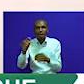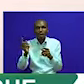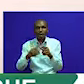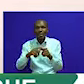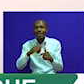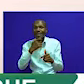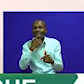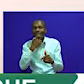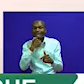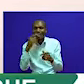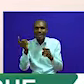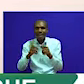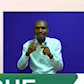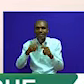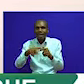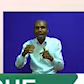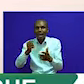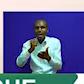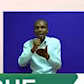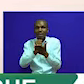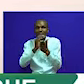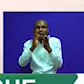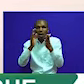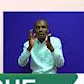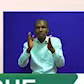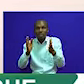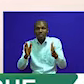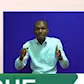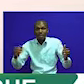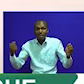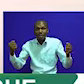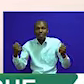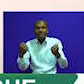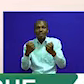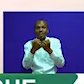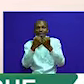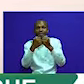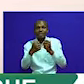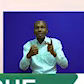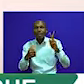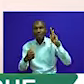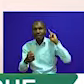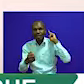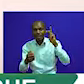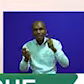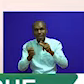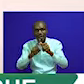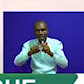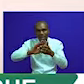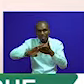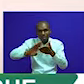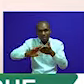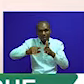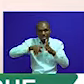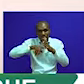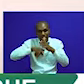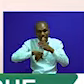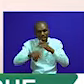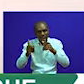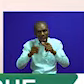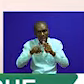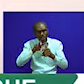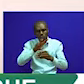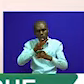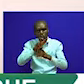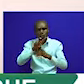abakubwa tirana naba ubisa kuru ase kiombe kerige tenere teme basu kano ime ya kaunti ya Kisii nigo baikirana ase ayo ilio kuligere liyabu